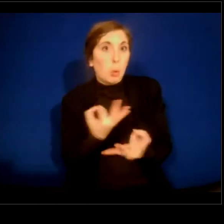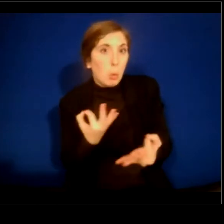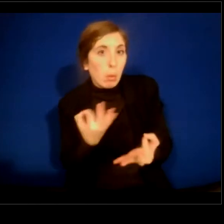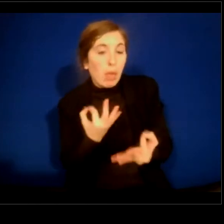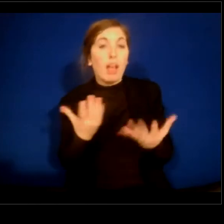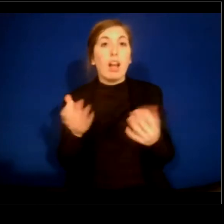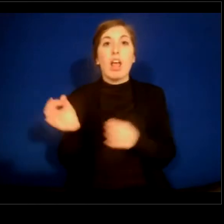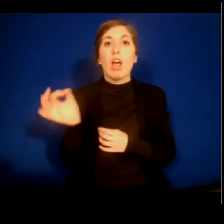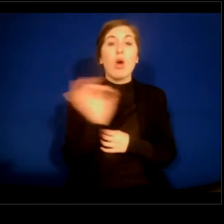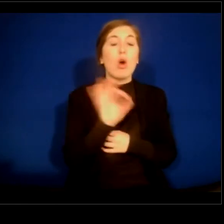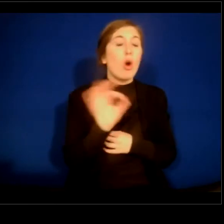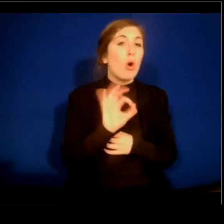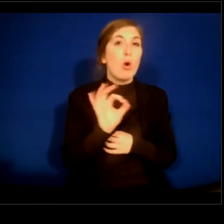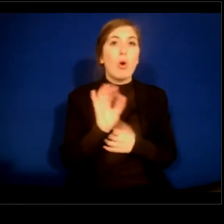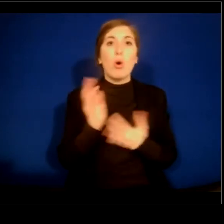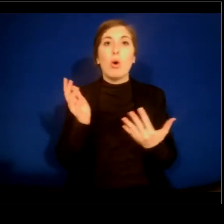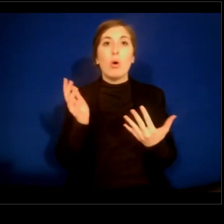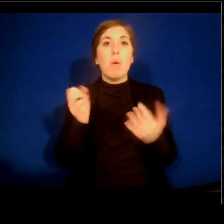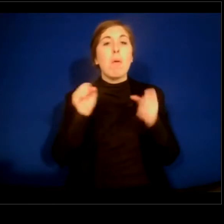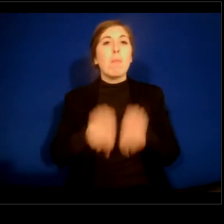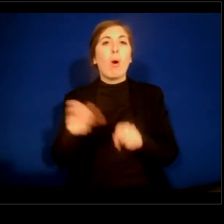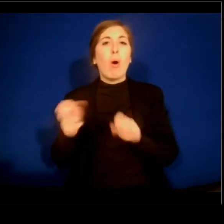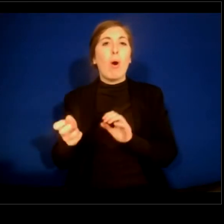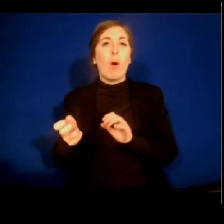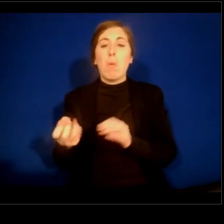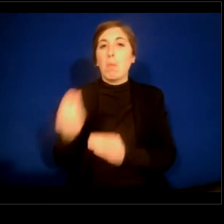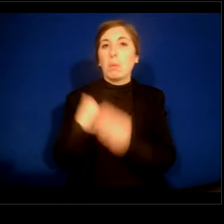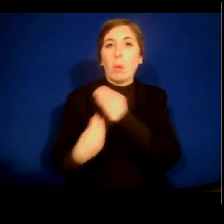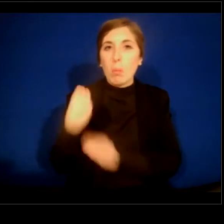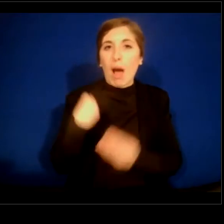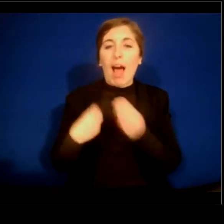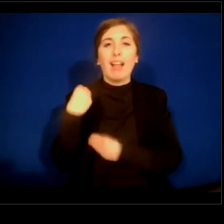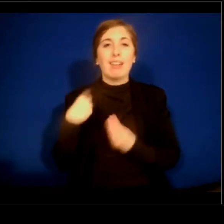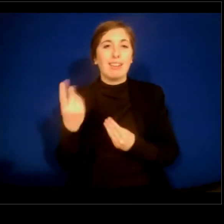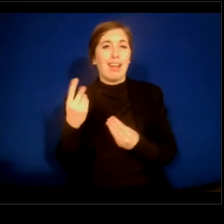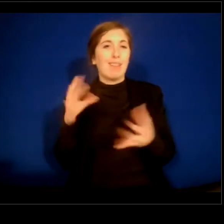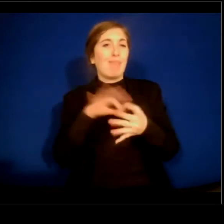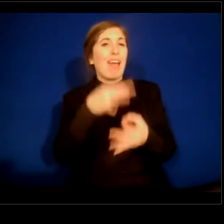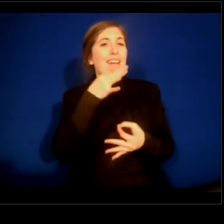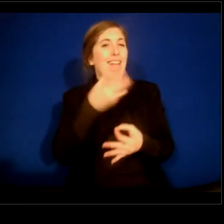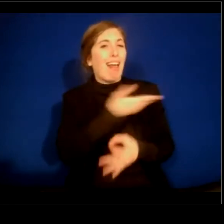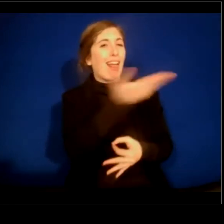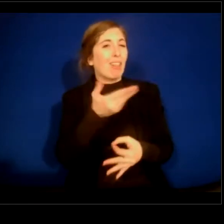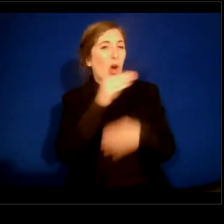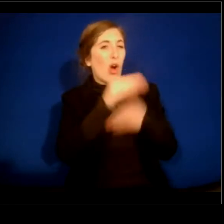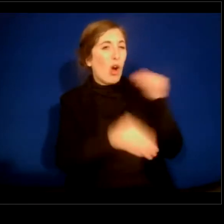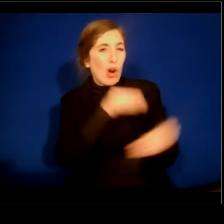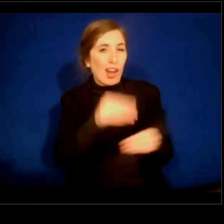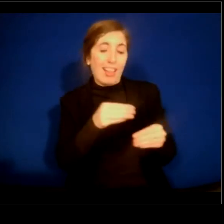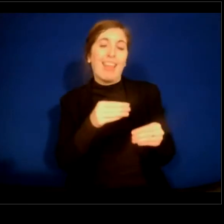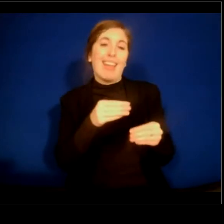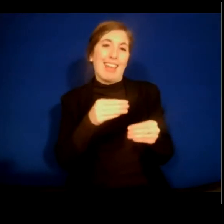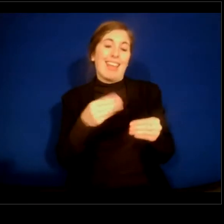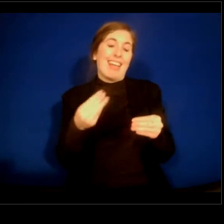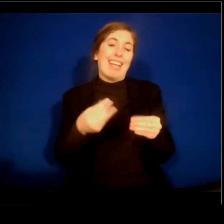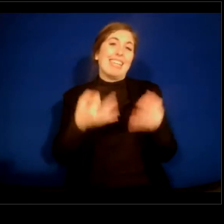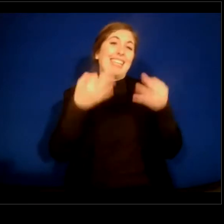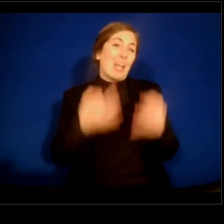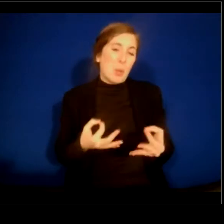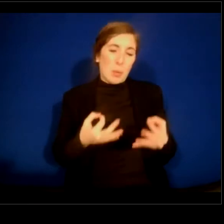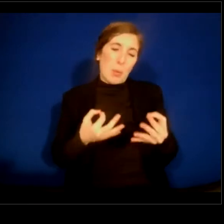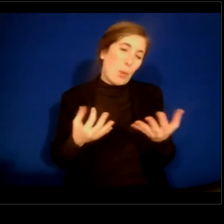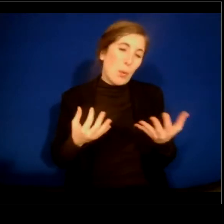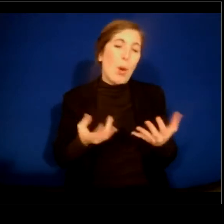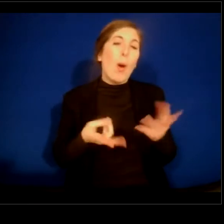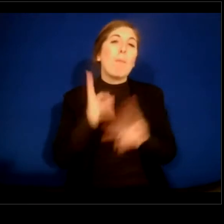per fare domande ai relatori, cosa che sicuramente sarà più facile possibile verso, dire,